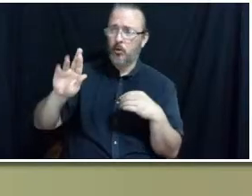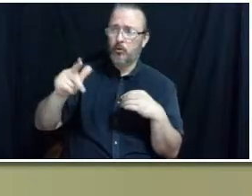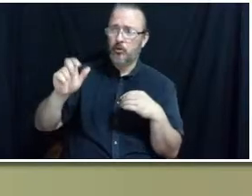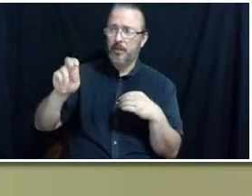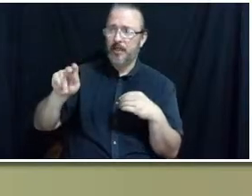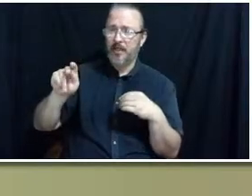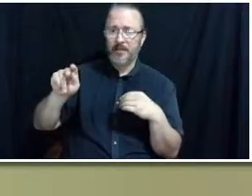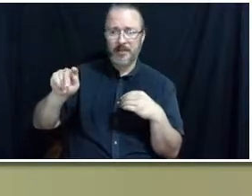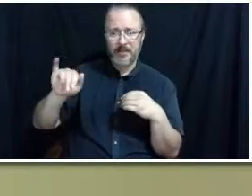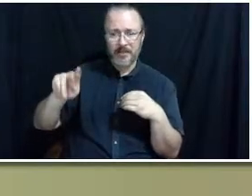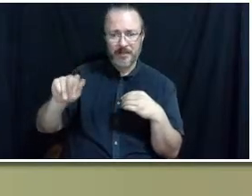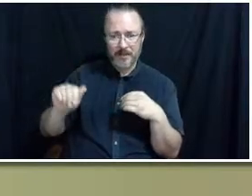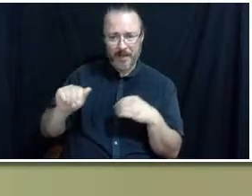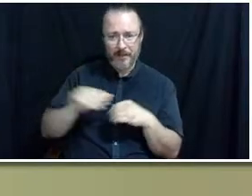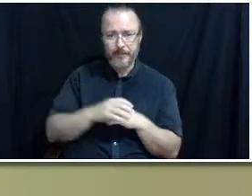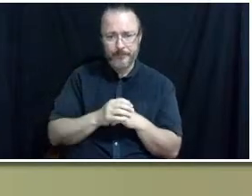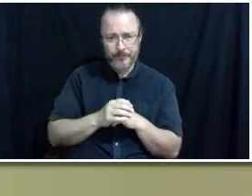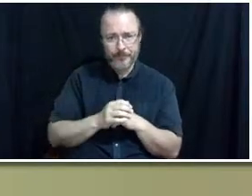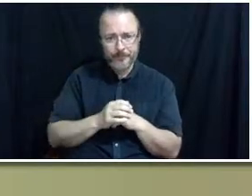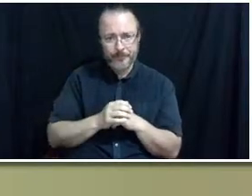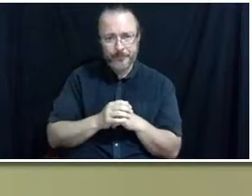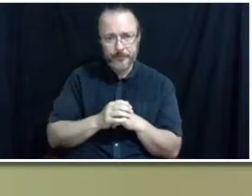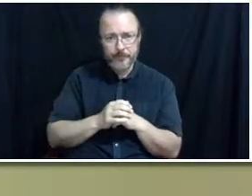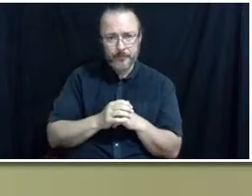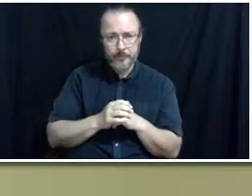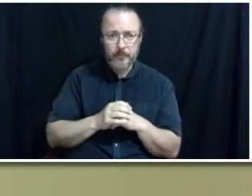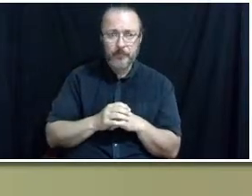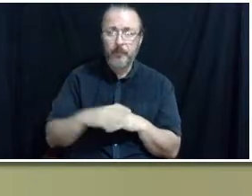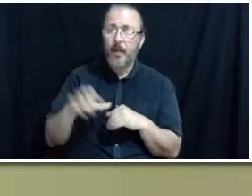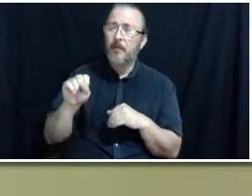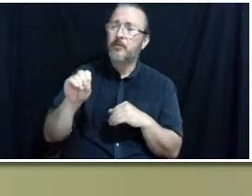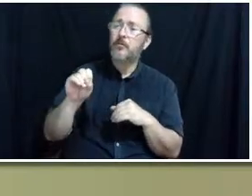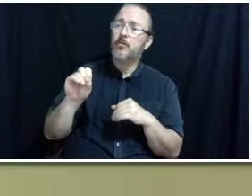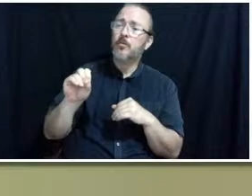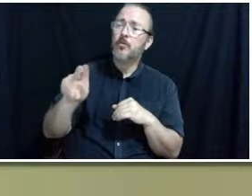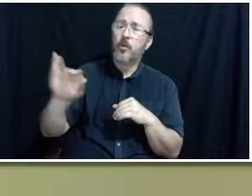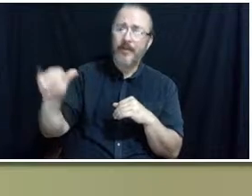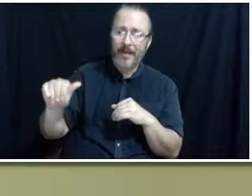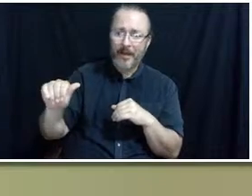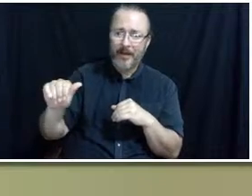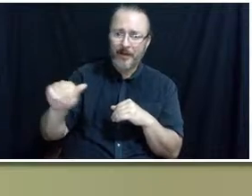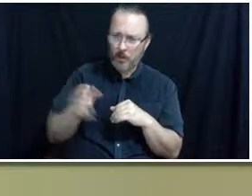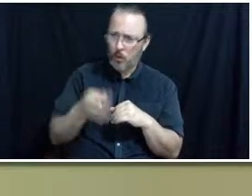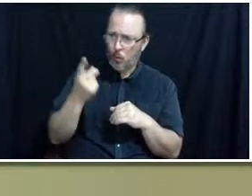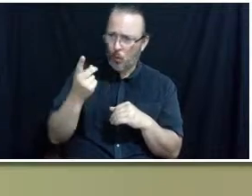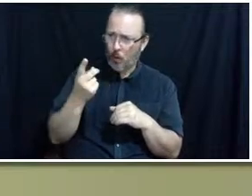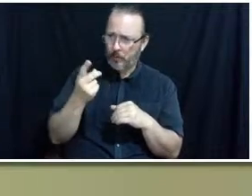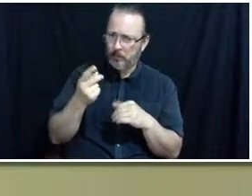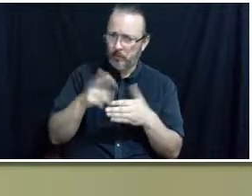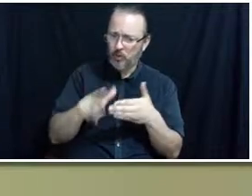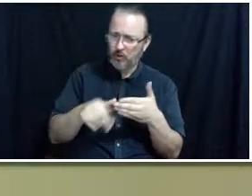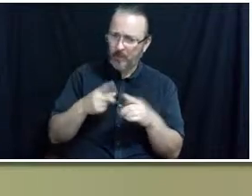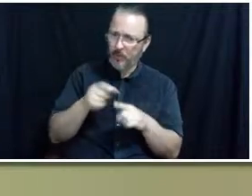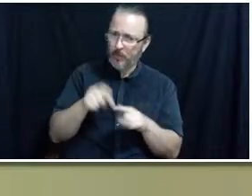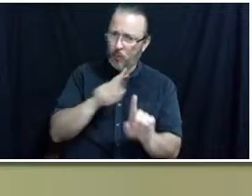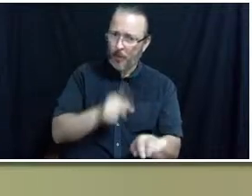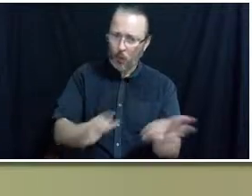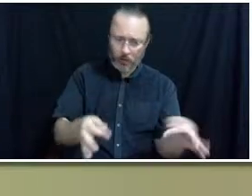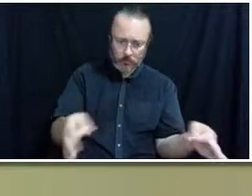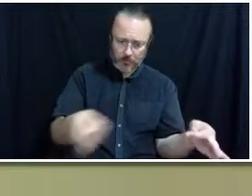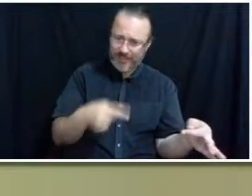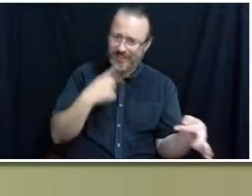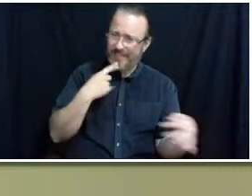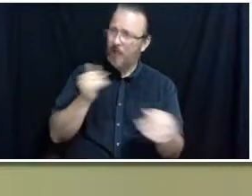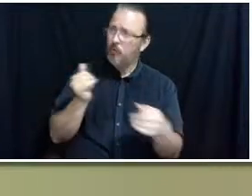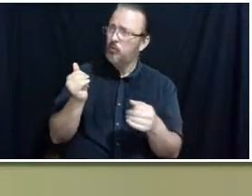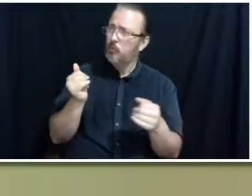international. Elle travaille avec l'International de l'éducation. Sonia, l'une des principales constatations et conclusions du rapport, c'est que pour que tous les étudiants se sentent les